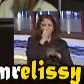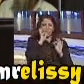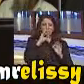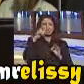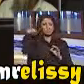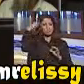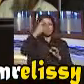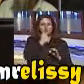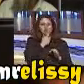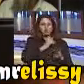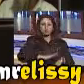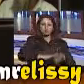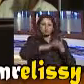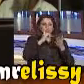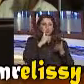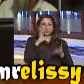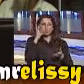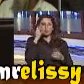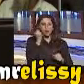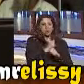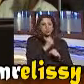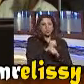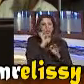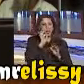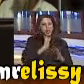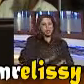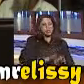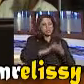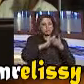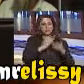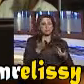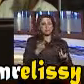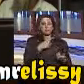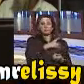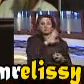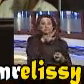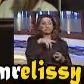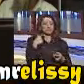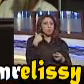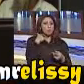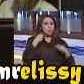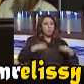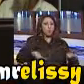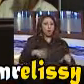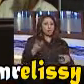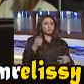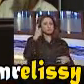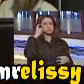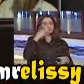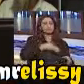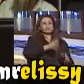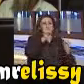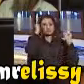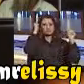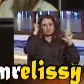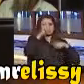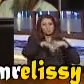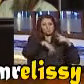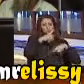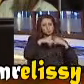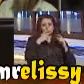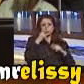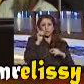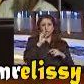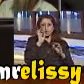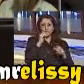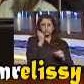أوضاعه، لكن للأسف الشديد لم تتحسن أوضاعه، لذلك هو يشعر بإحباط، وتم استغلال هذا الإحباط